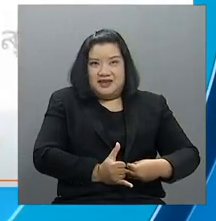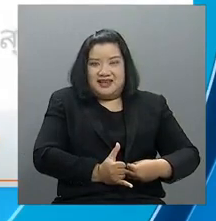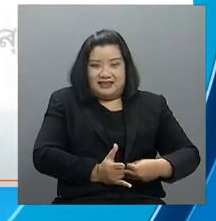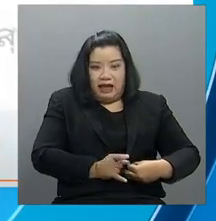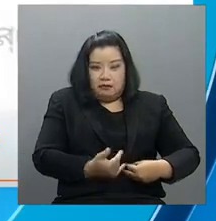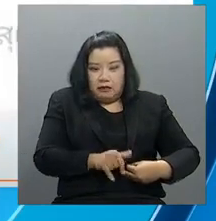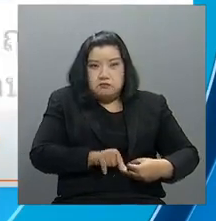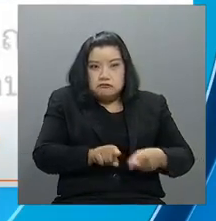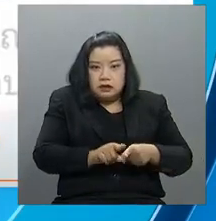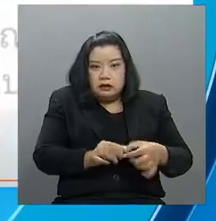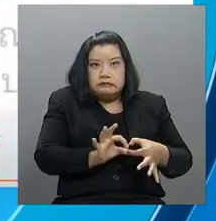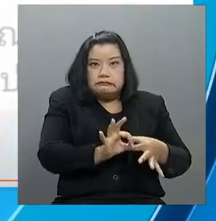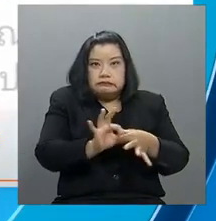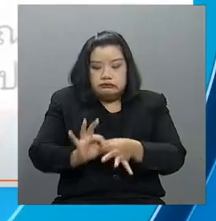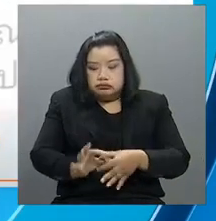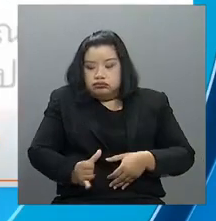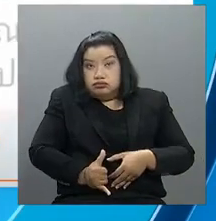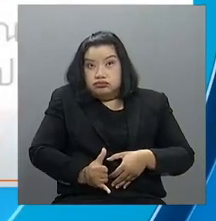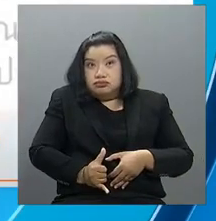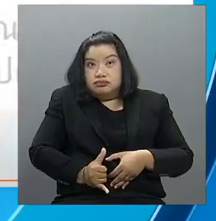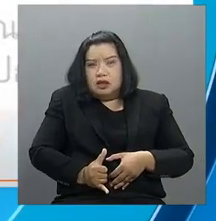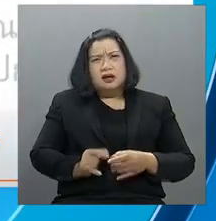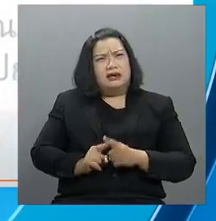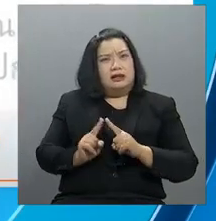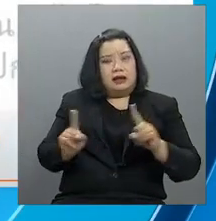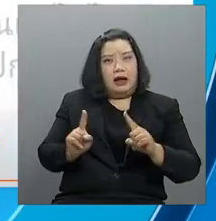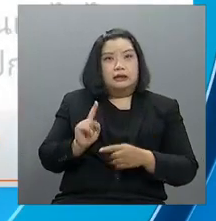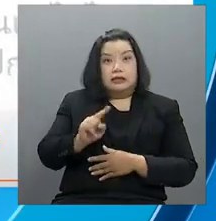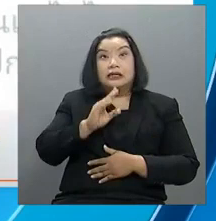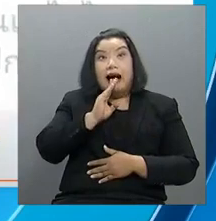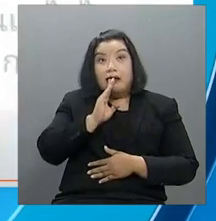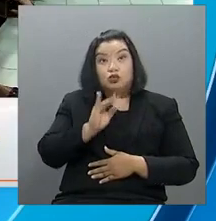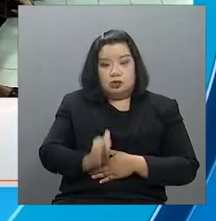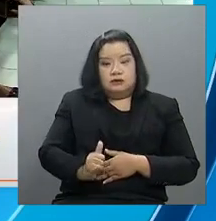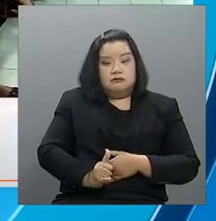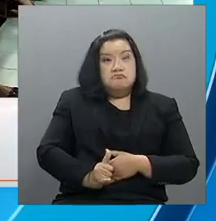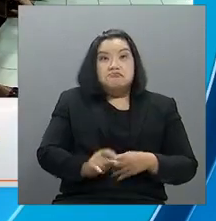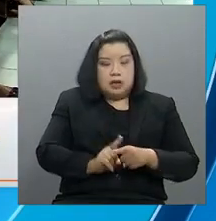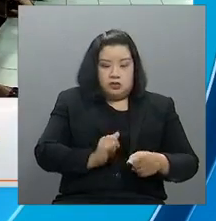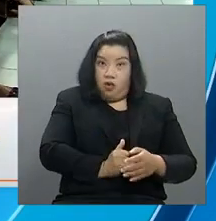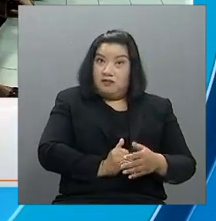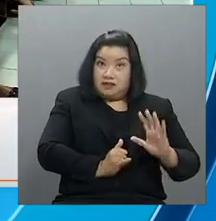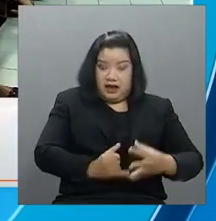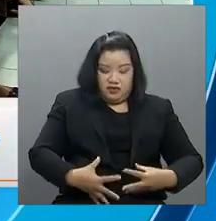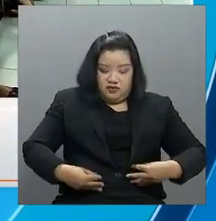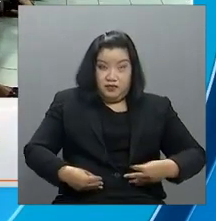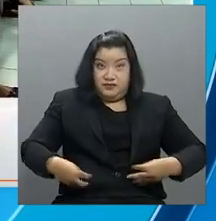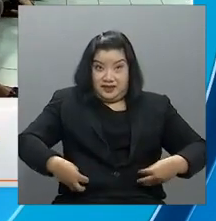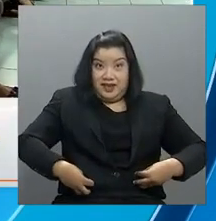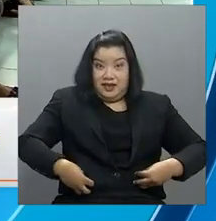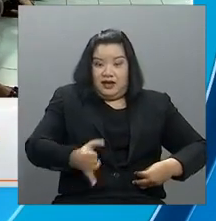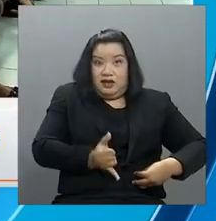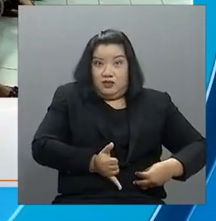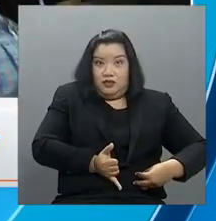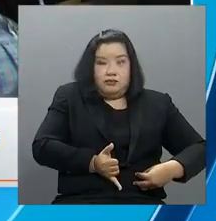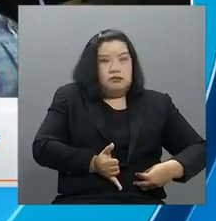มากเนี่ยจริงๆแล้วเมื่อตัวอ่อนหลุดออกไปเนี่ยควรจะต้องฝ่อสลายไปแต่ในกรณีนี้น่าจะเกิดการไปเกาะแล้วก็เส้นเลือดหรือว่